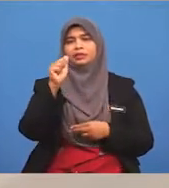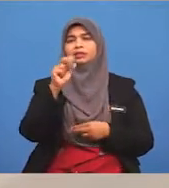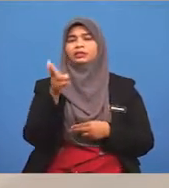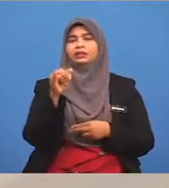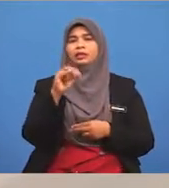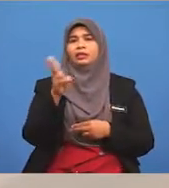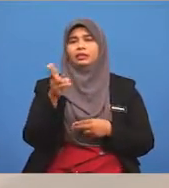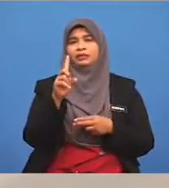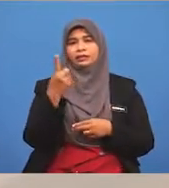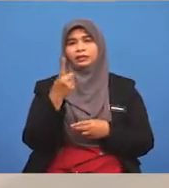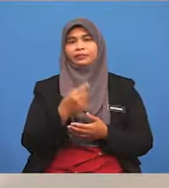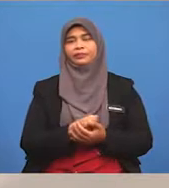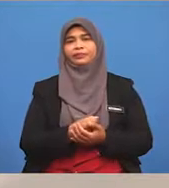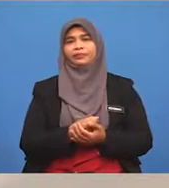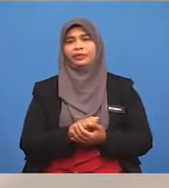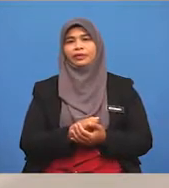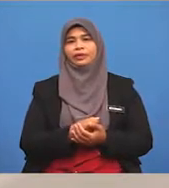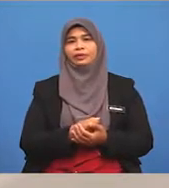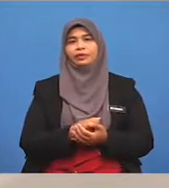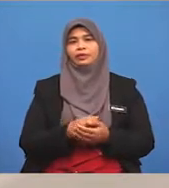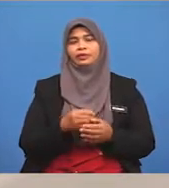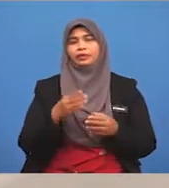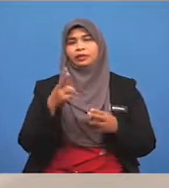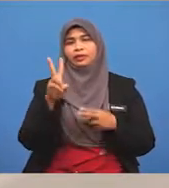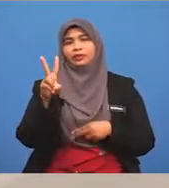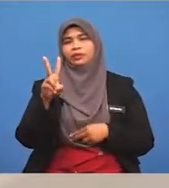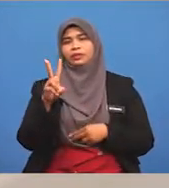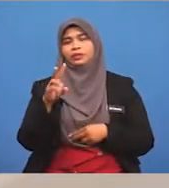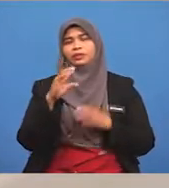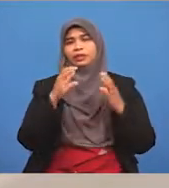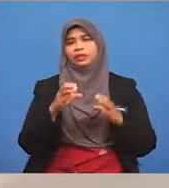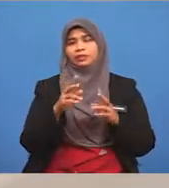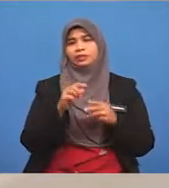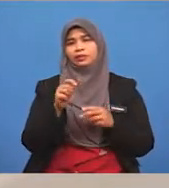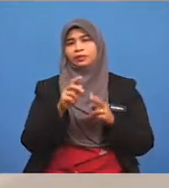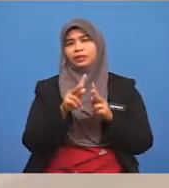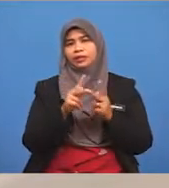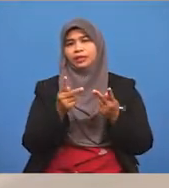metod penulisan Sunan Abu Daud dan Sunan At-Tirmizi.